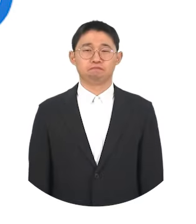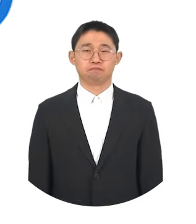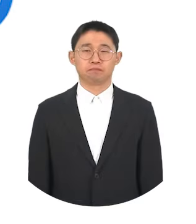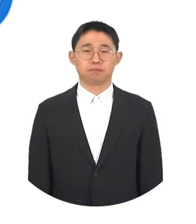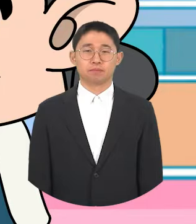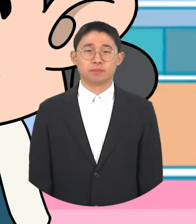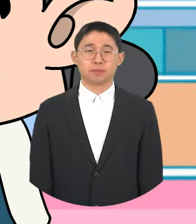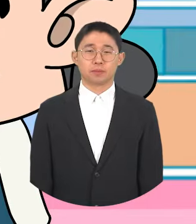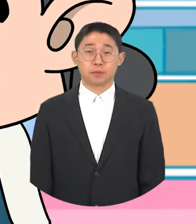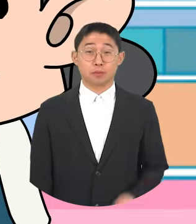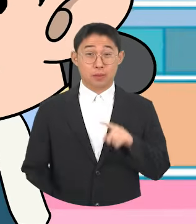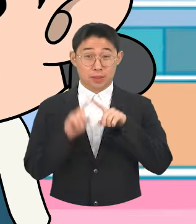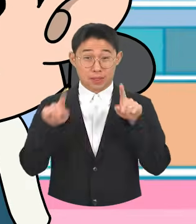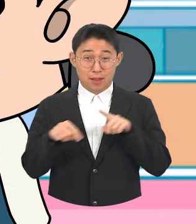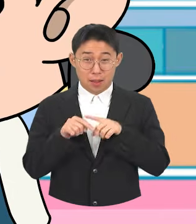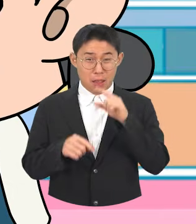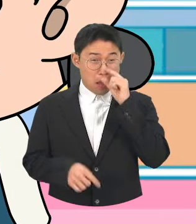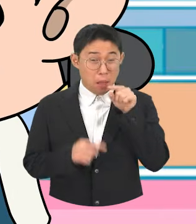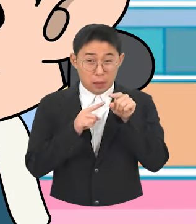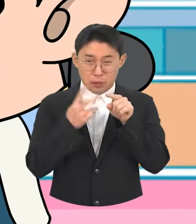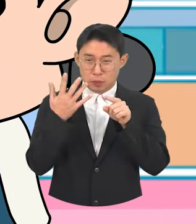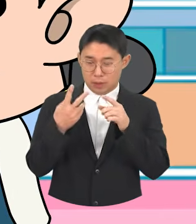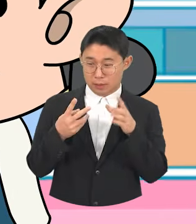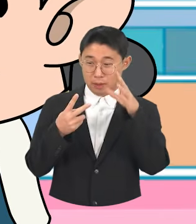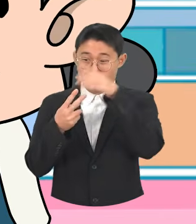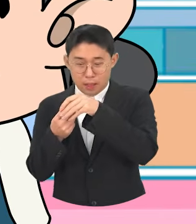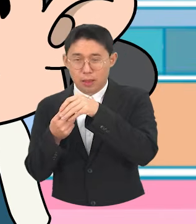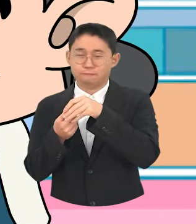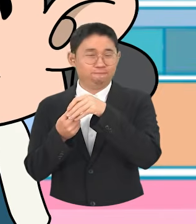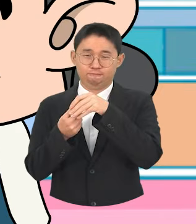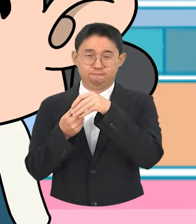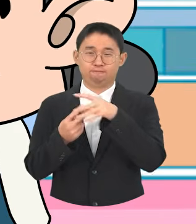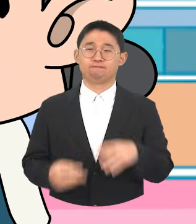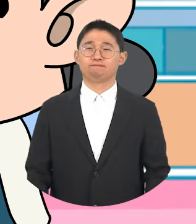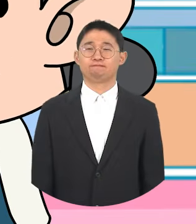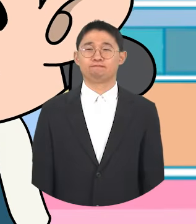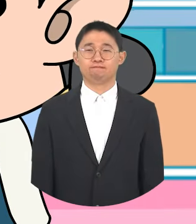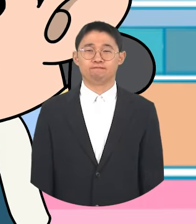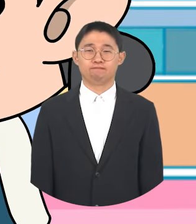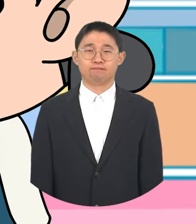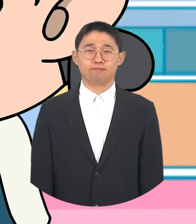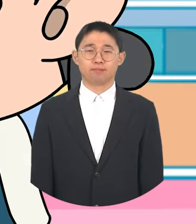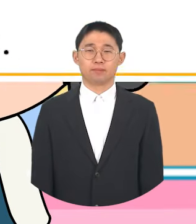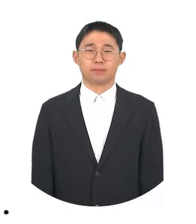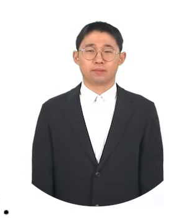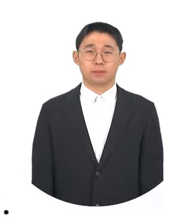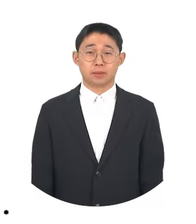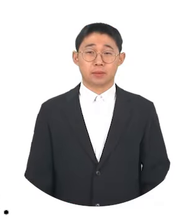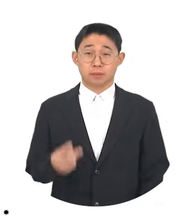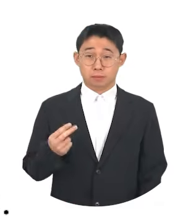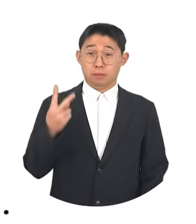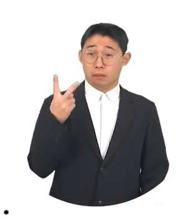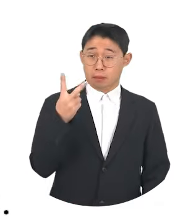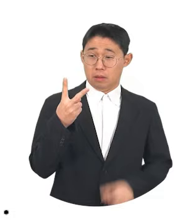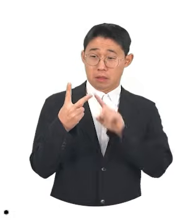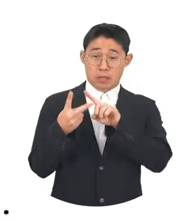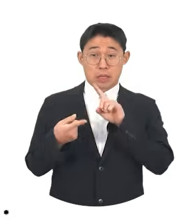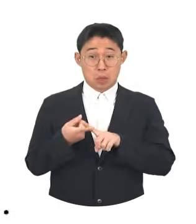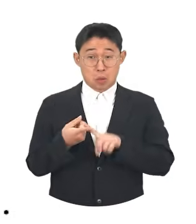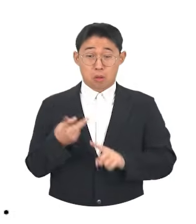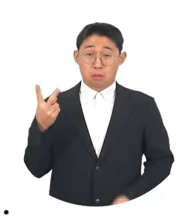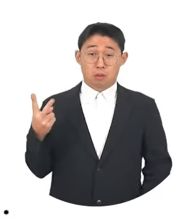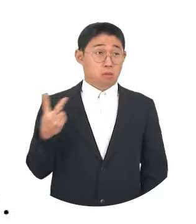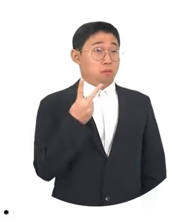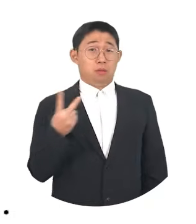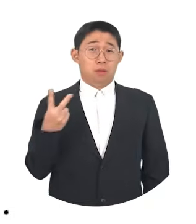않아요. 가위날이 날카로움으로 손가락으로 잡거나 만지지 않아요. 가위날을 벌린 채로